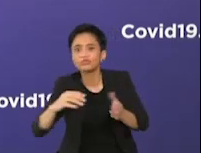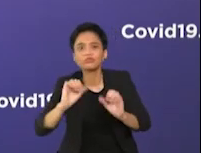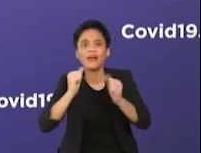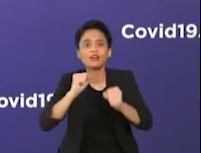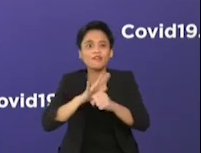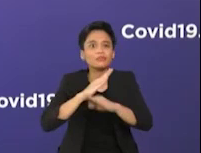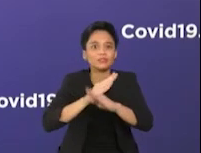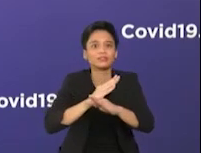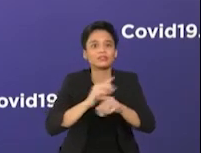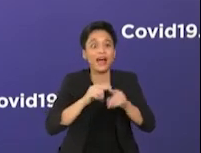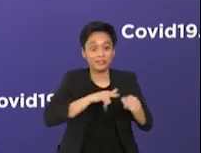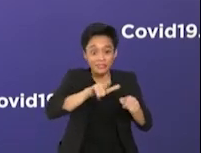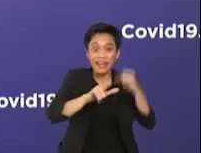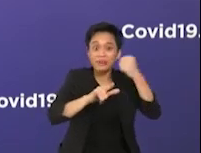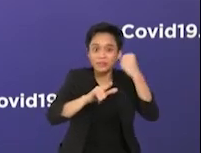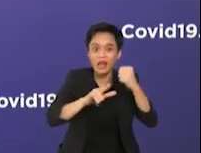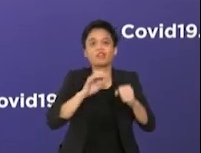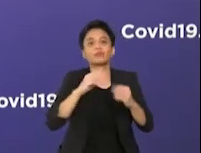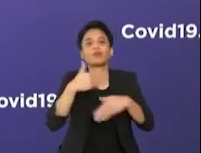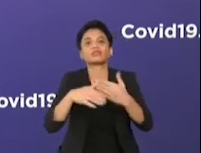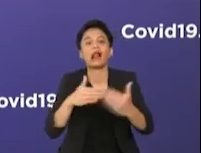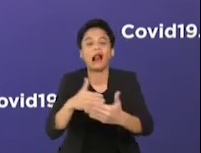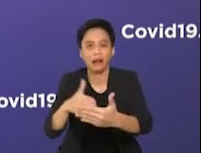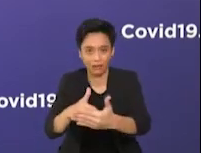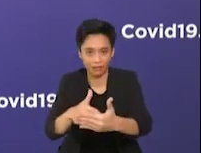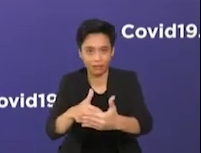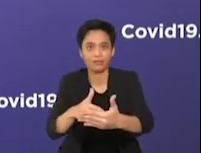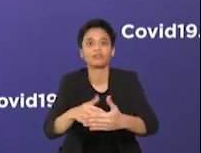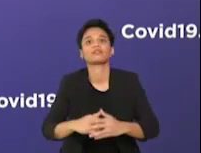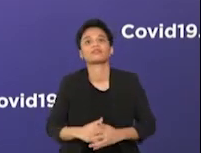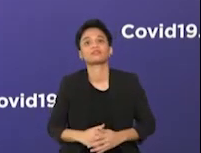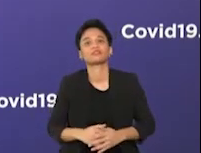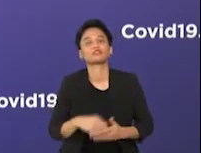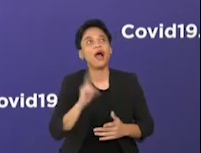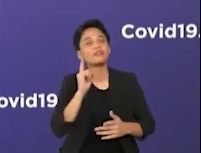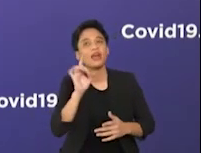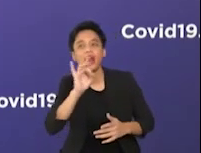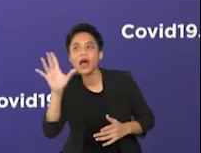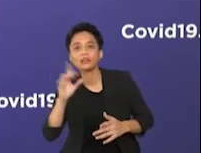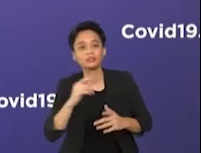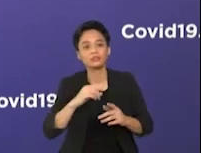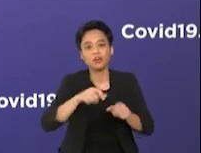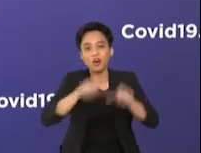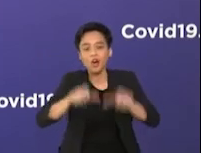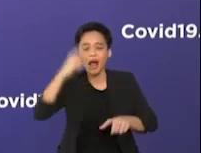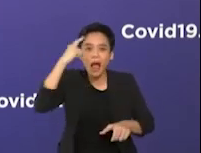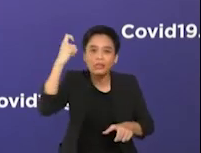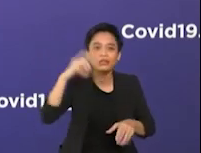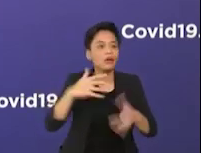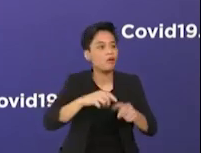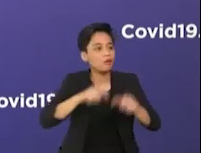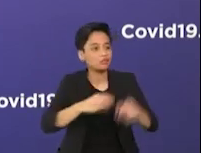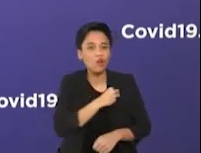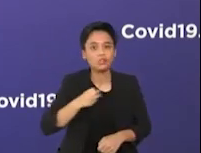terhambat bahkan pada beberapa kasus pengiriman tenaga ahli Hai pengiriman dokter